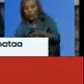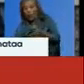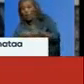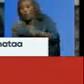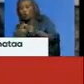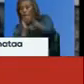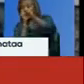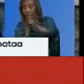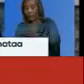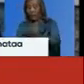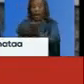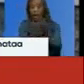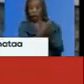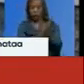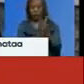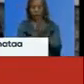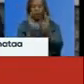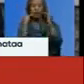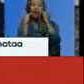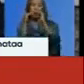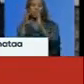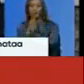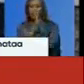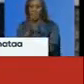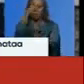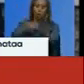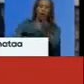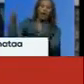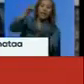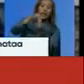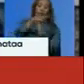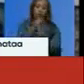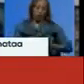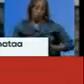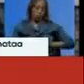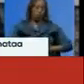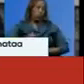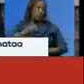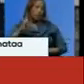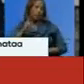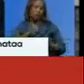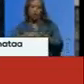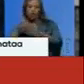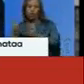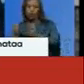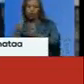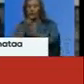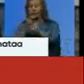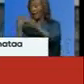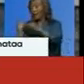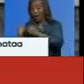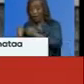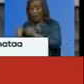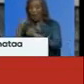ምንዛሬ አቅርቦትና ፍላጎት አለመመጣጠን፣ የዋጋ ንረትና ኑሮ ውድነት፣ የውጭ ዕዳ ጫናና የሀገር